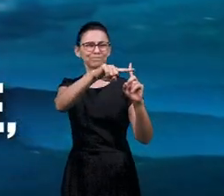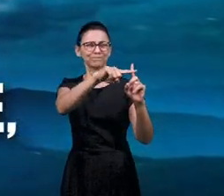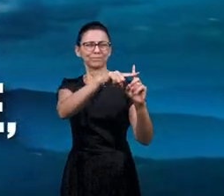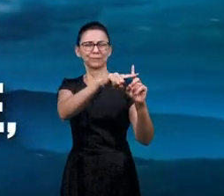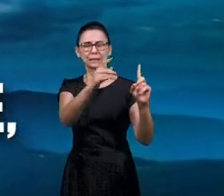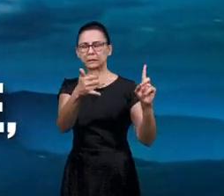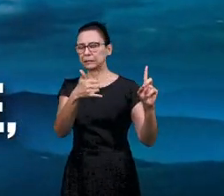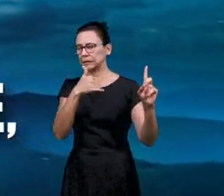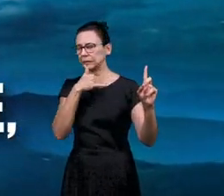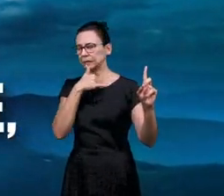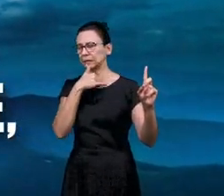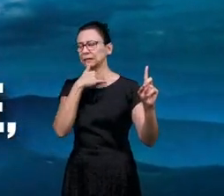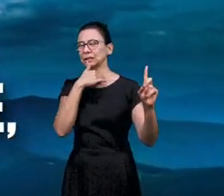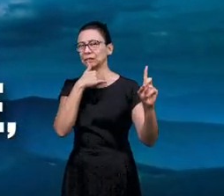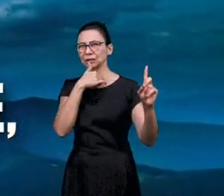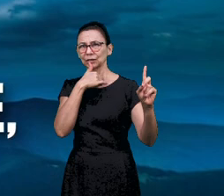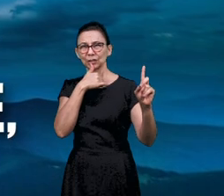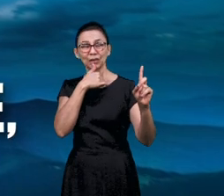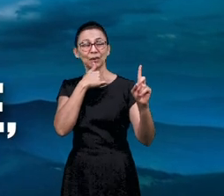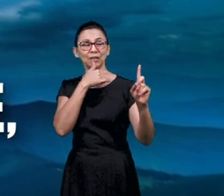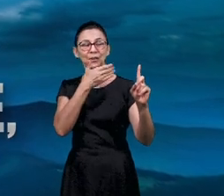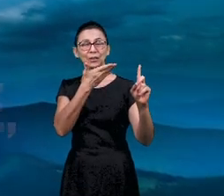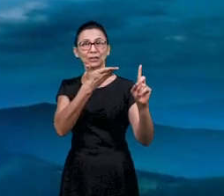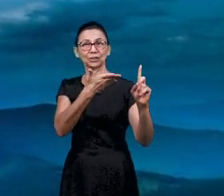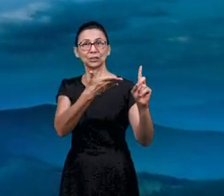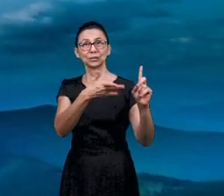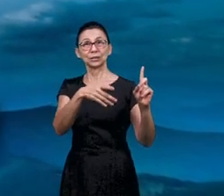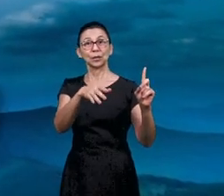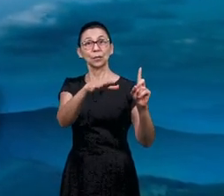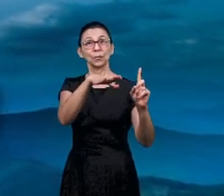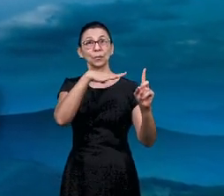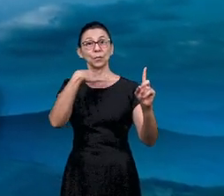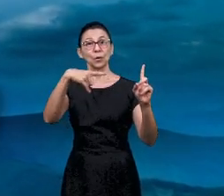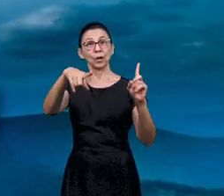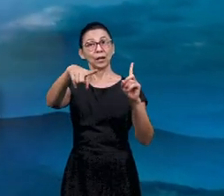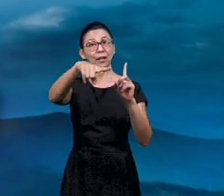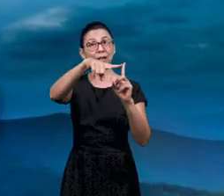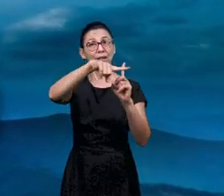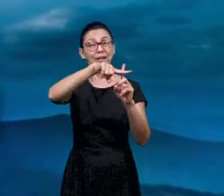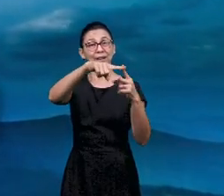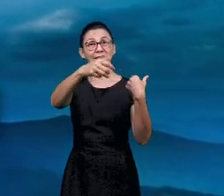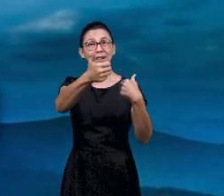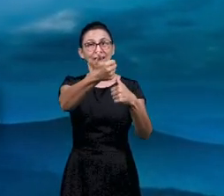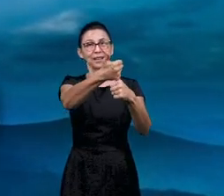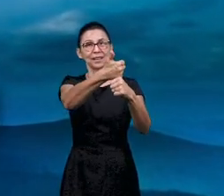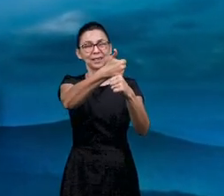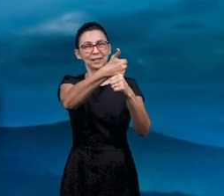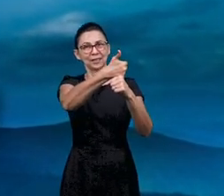Livre